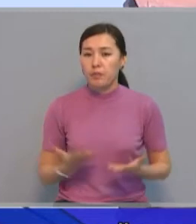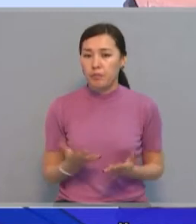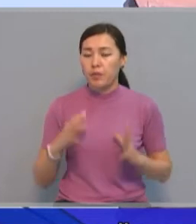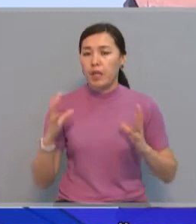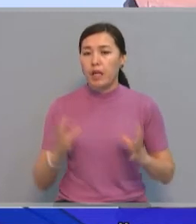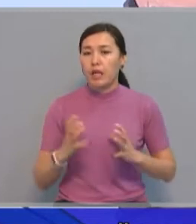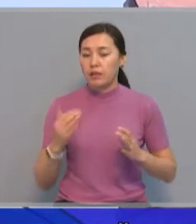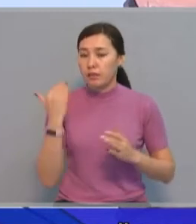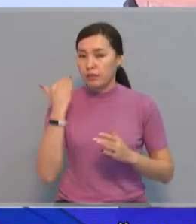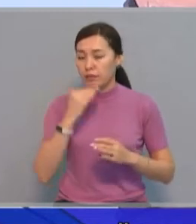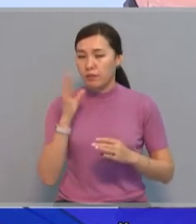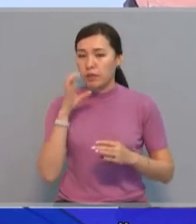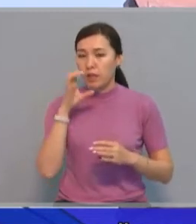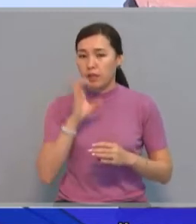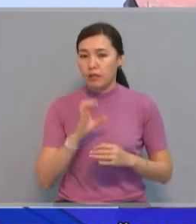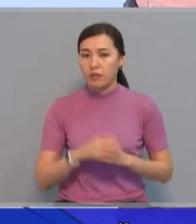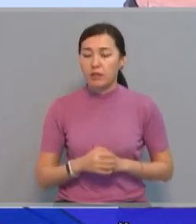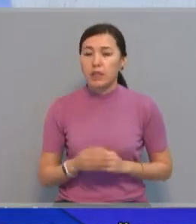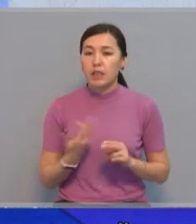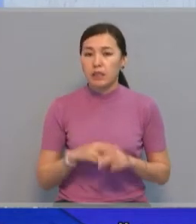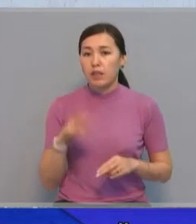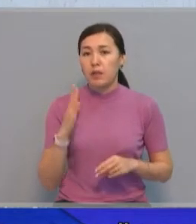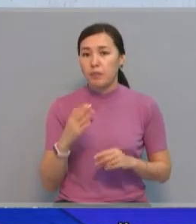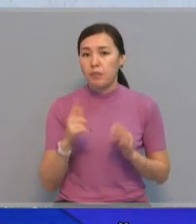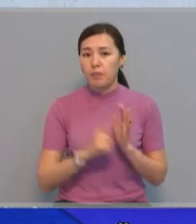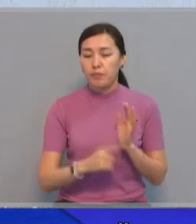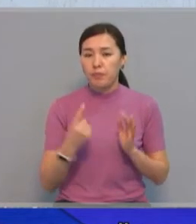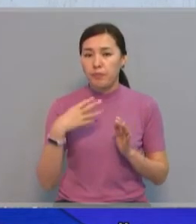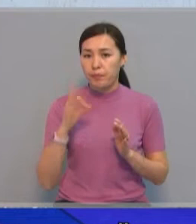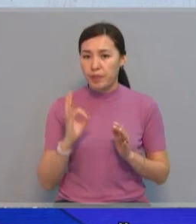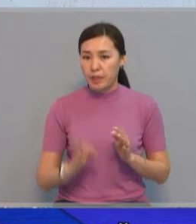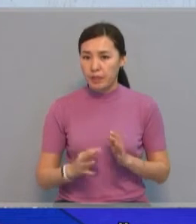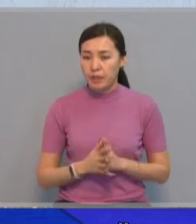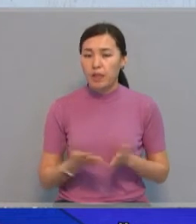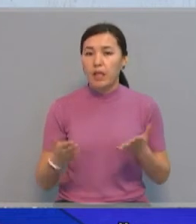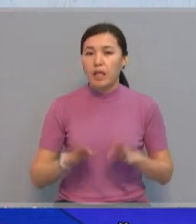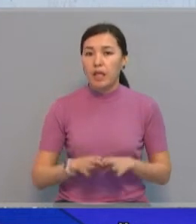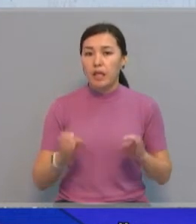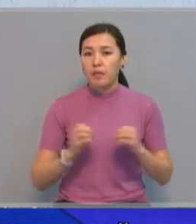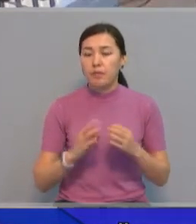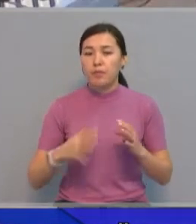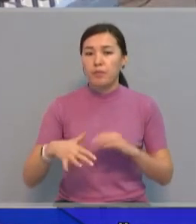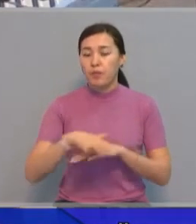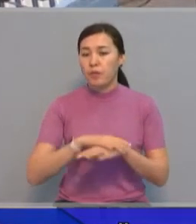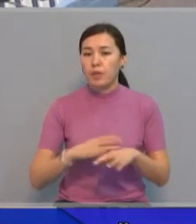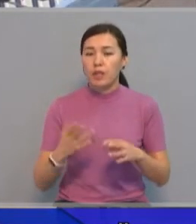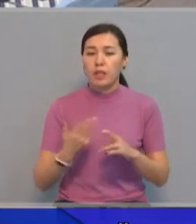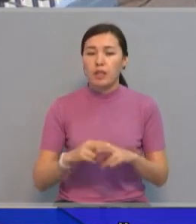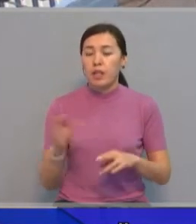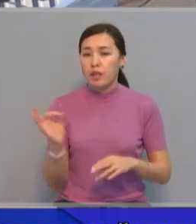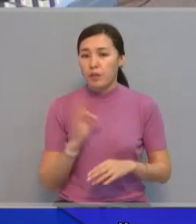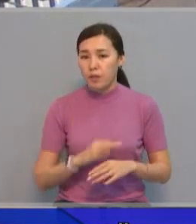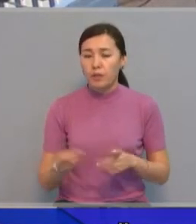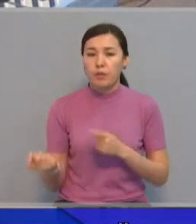будут обеспечены качественной питьевой водой. Это составляет 71%. Остальные 10 населенных пунктов пока